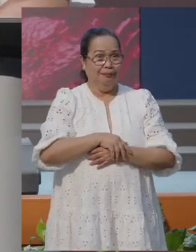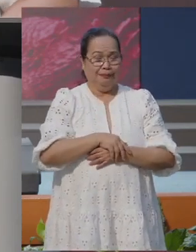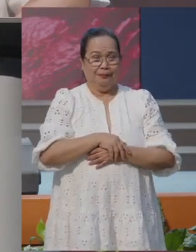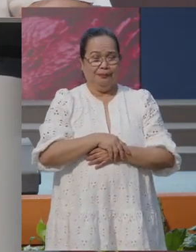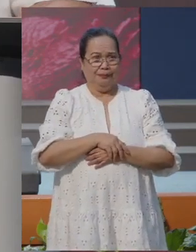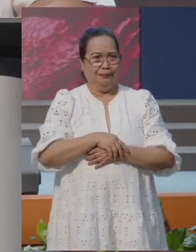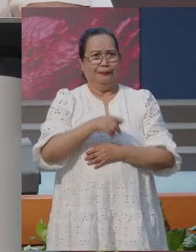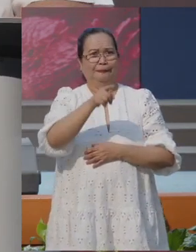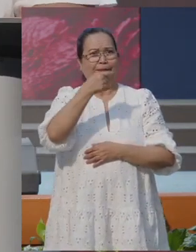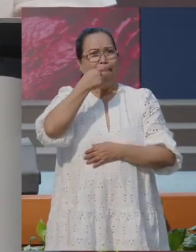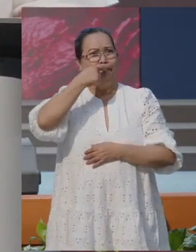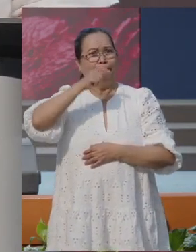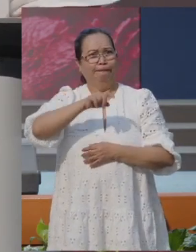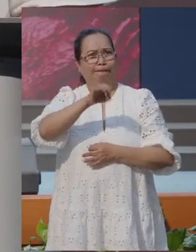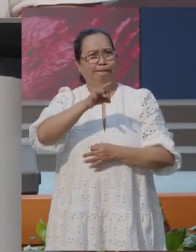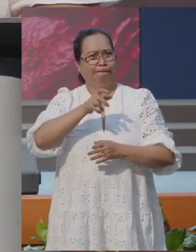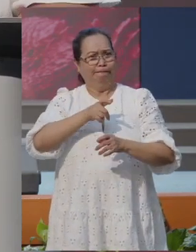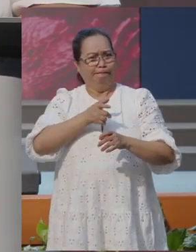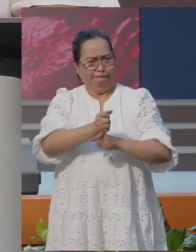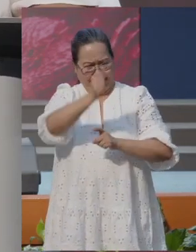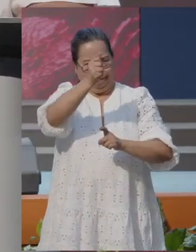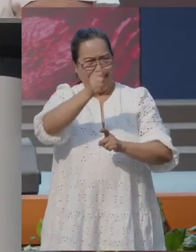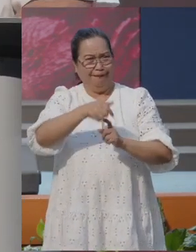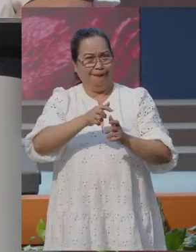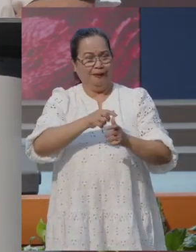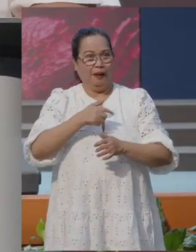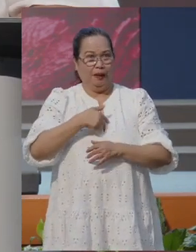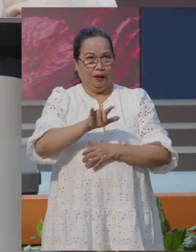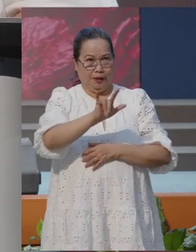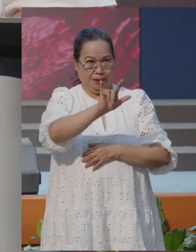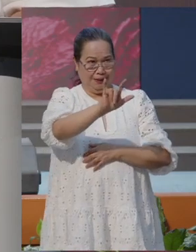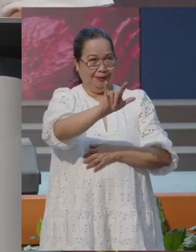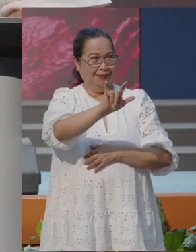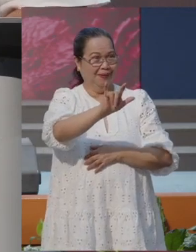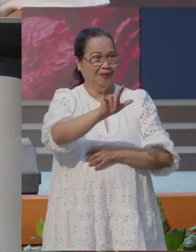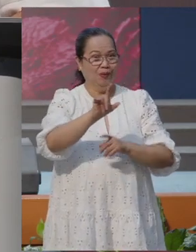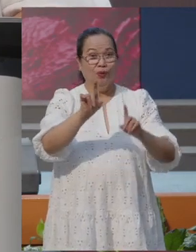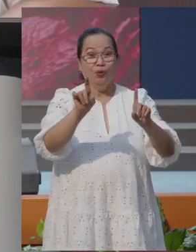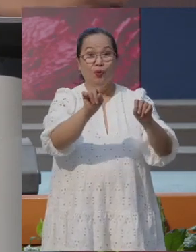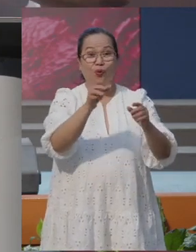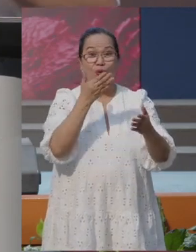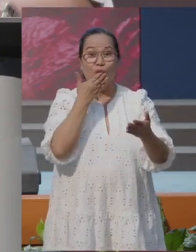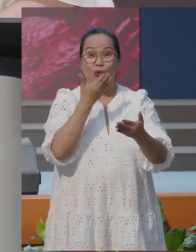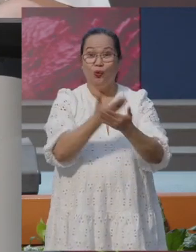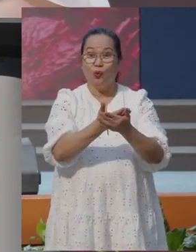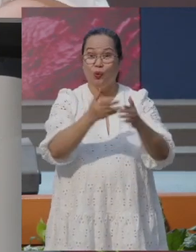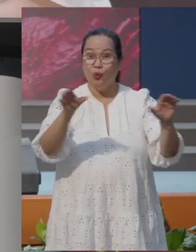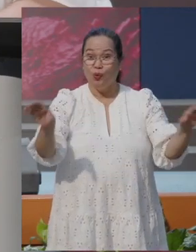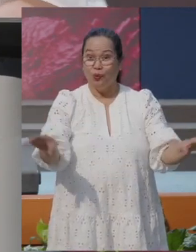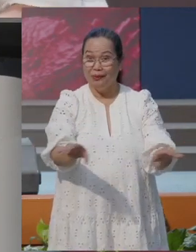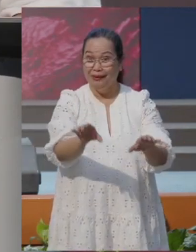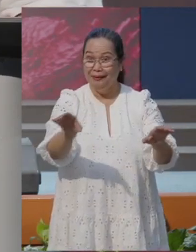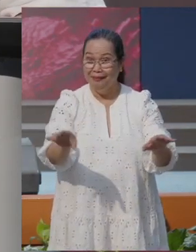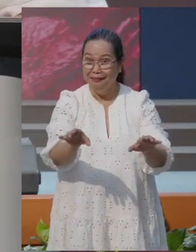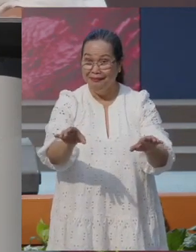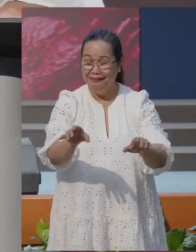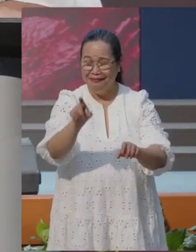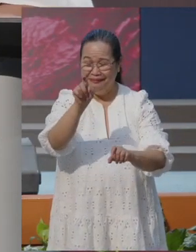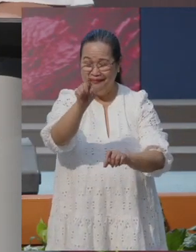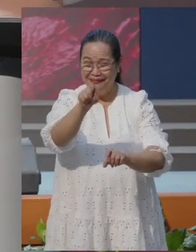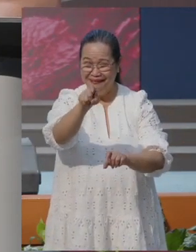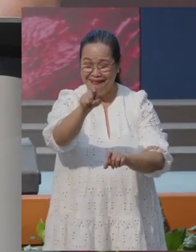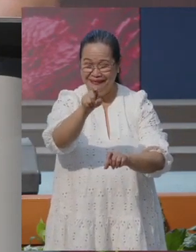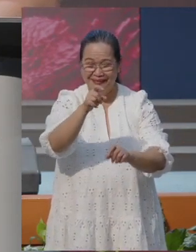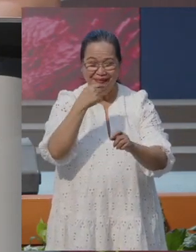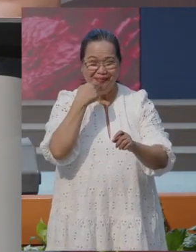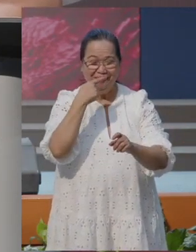atin, sa mga umaabuso sa atin. Yung salitang do good ay proaktibong paggawa ng kabutihan sa mga